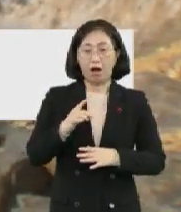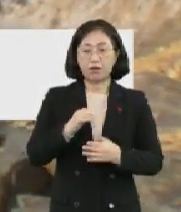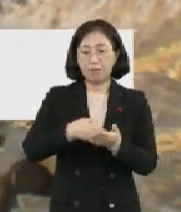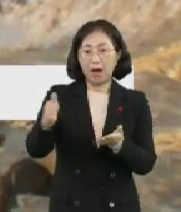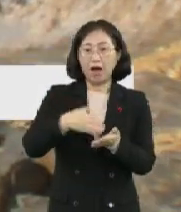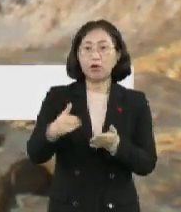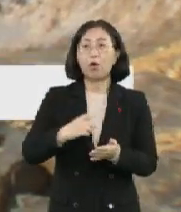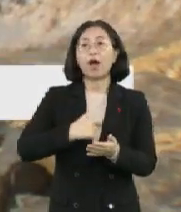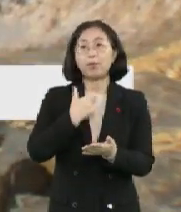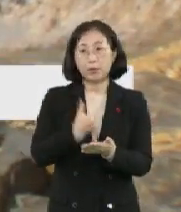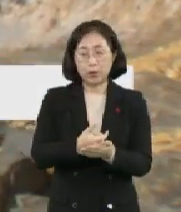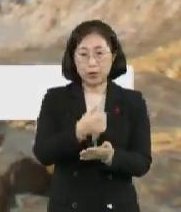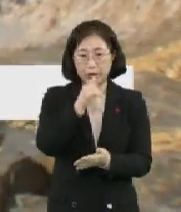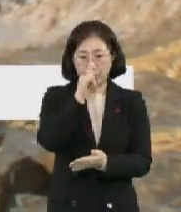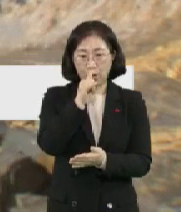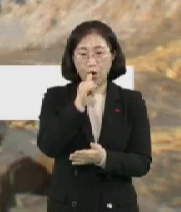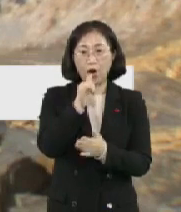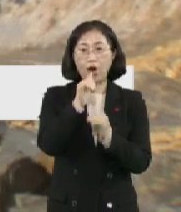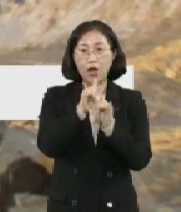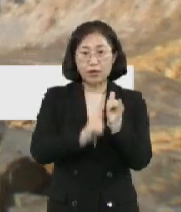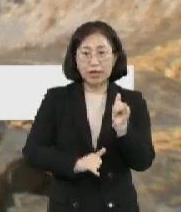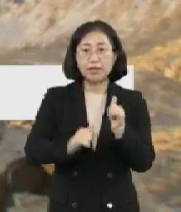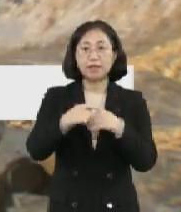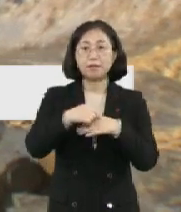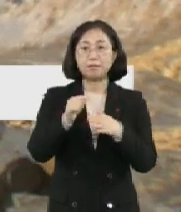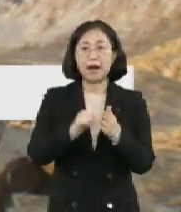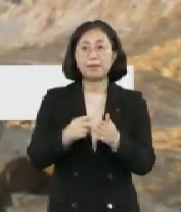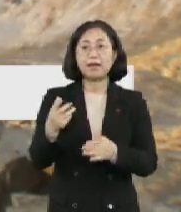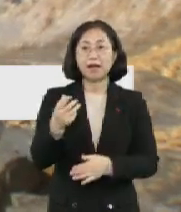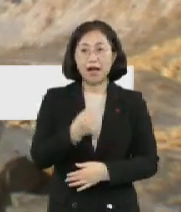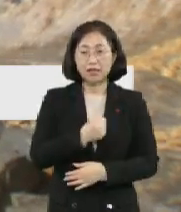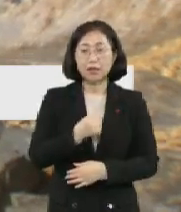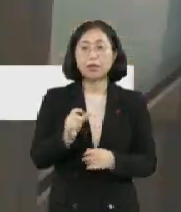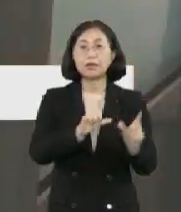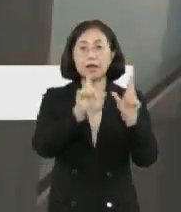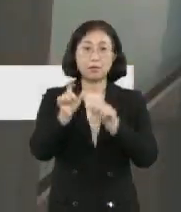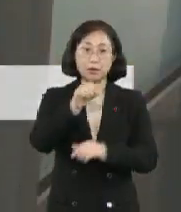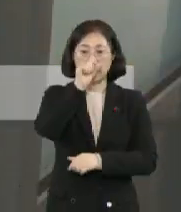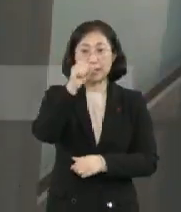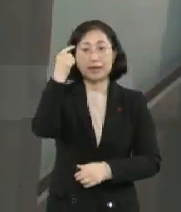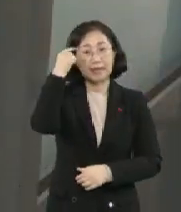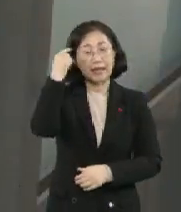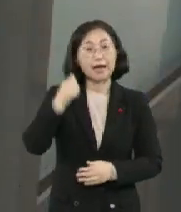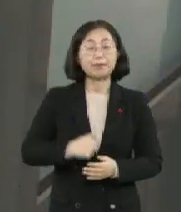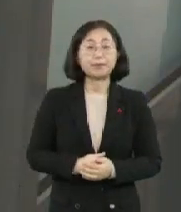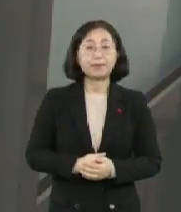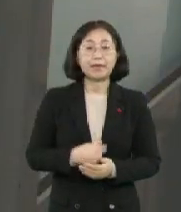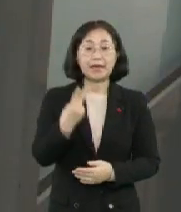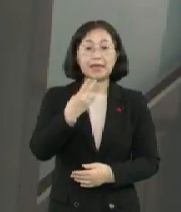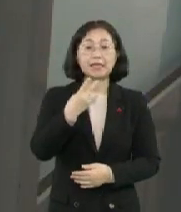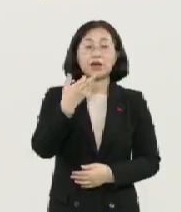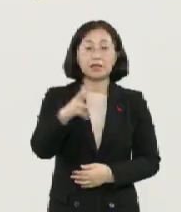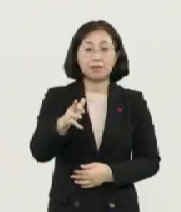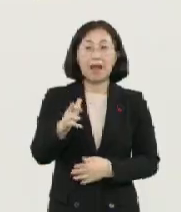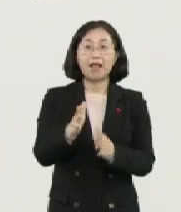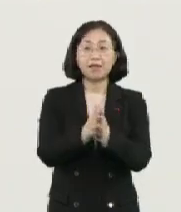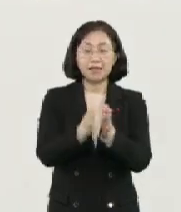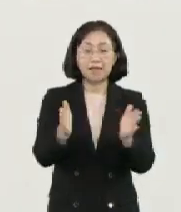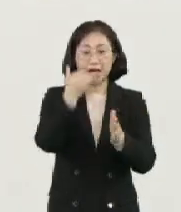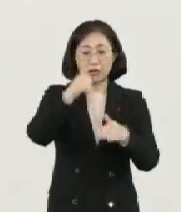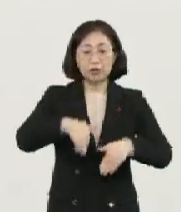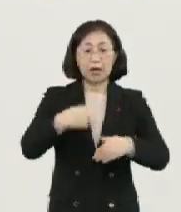역사적 의식을 계속 마음에 간직을 하고 살아갔으면 좋겠다는 생각을 했습니다. 지난 2018년